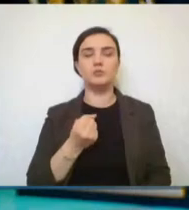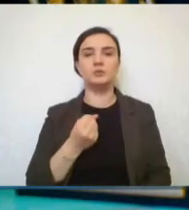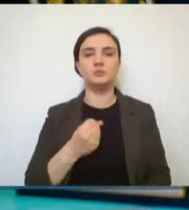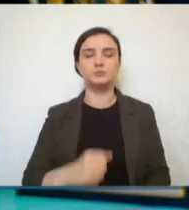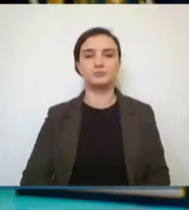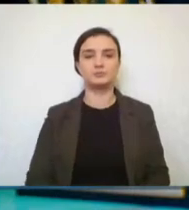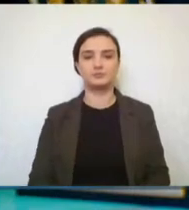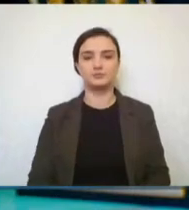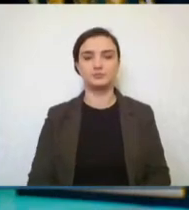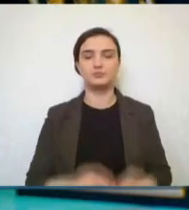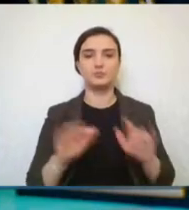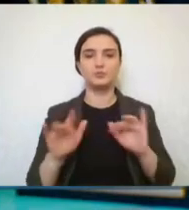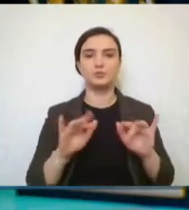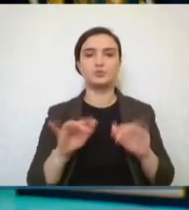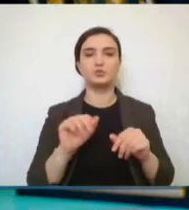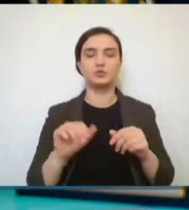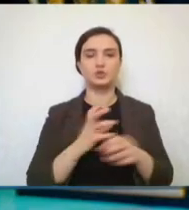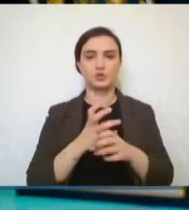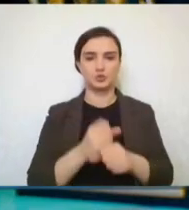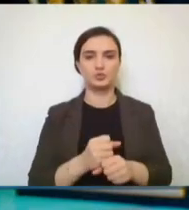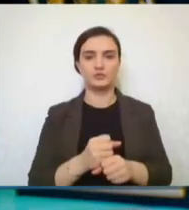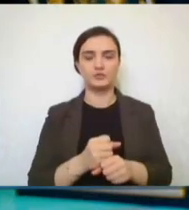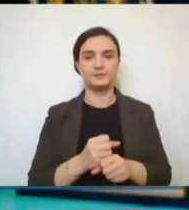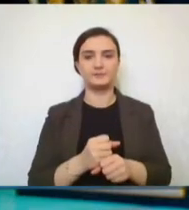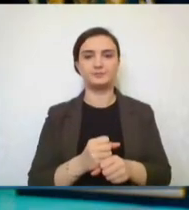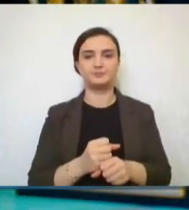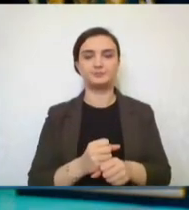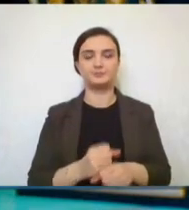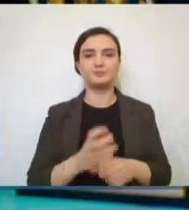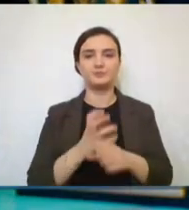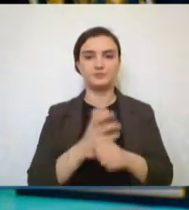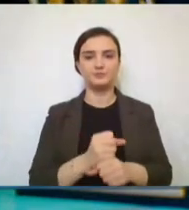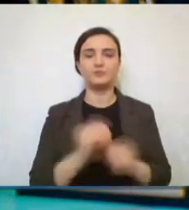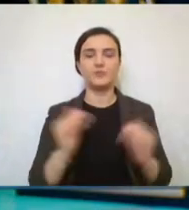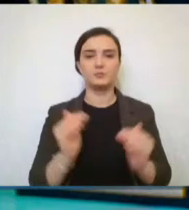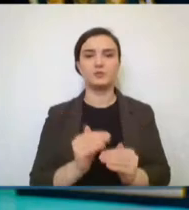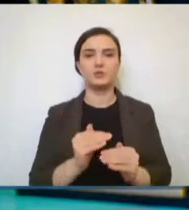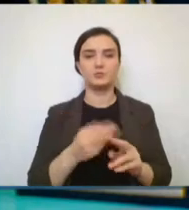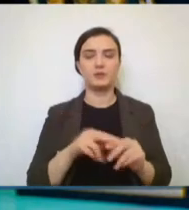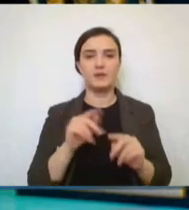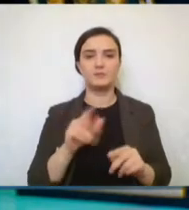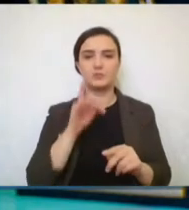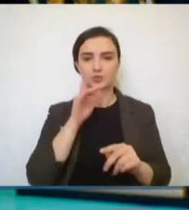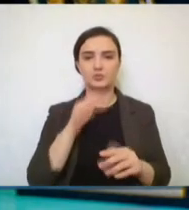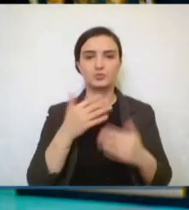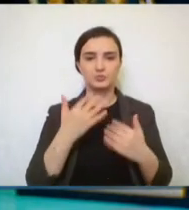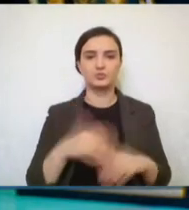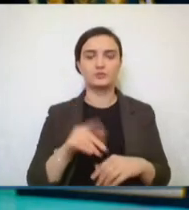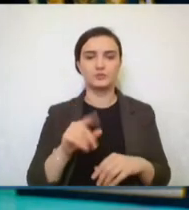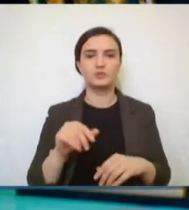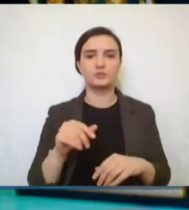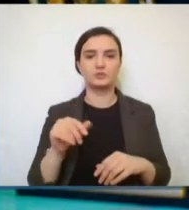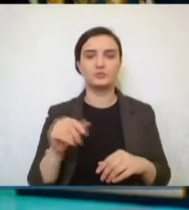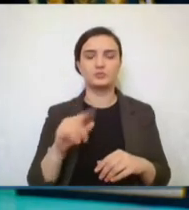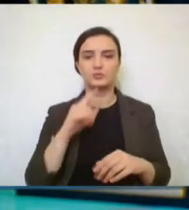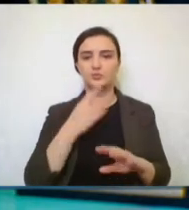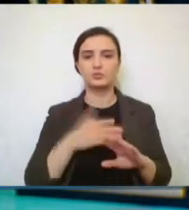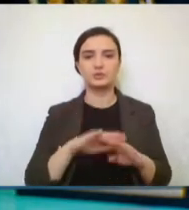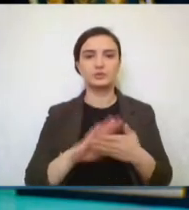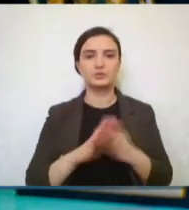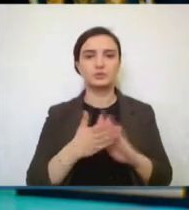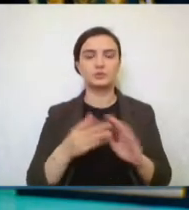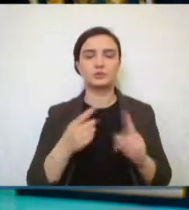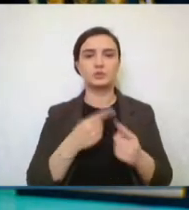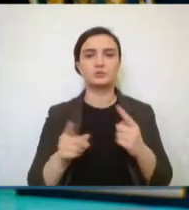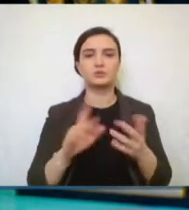ფუნქციონირების შეზღუდვა, მისი კუმშვადობის შემცირება, აი მაშინ უკვე დრამატული სიტუაცია დგება. სხვა შემთხვევაში